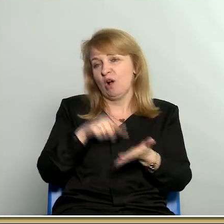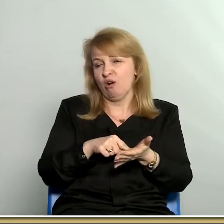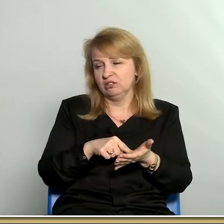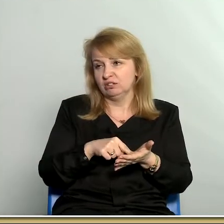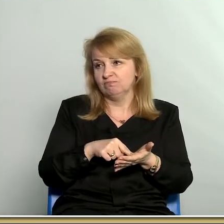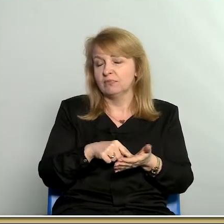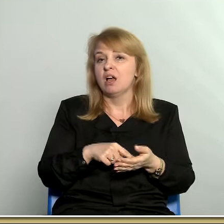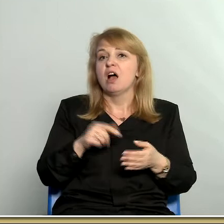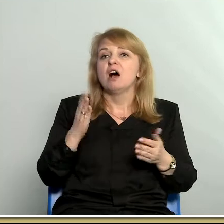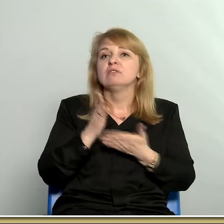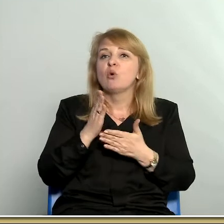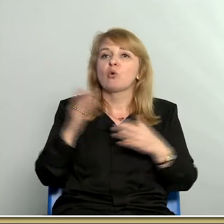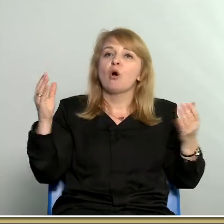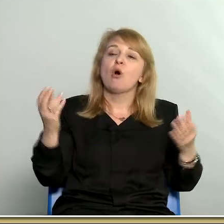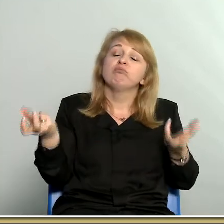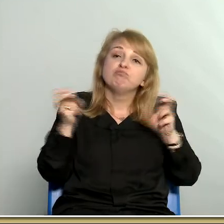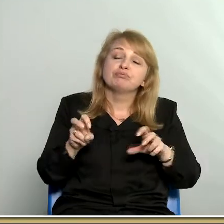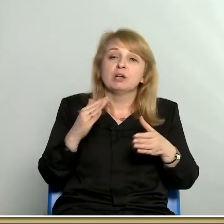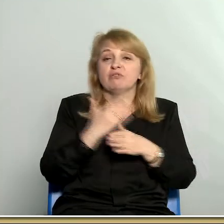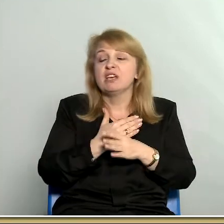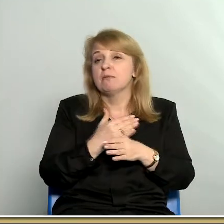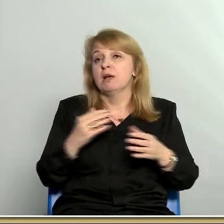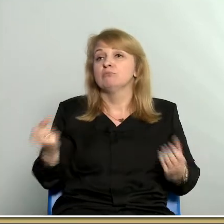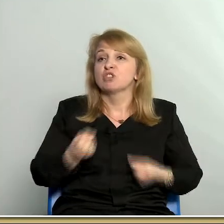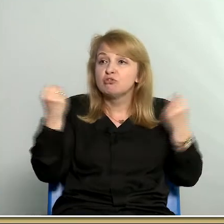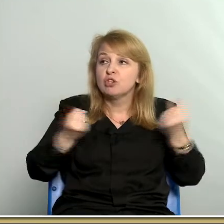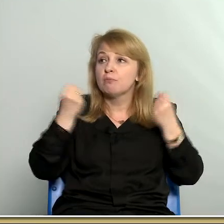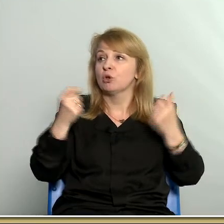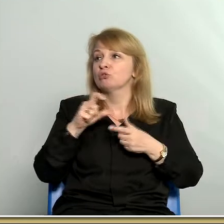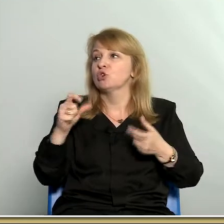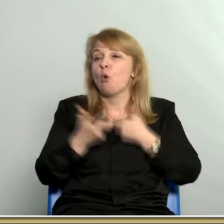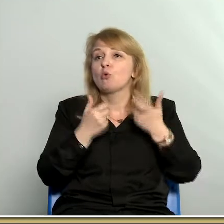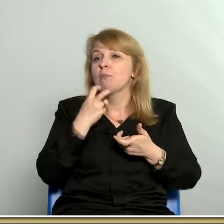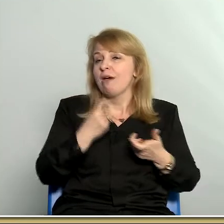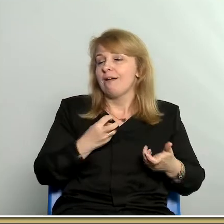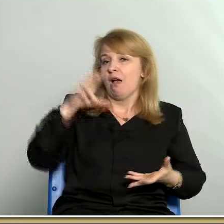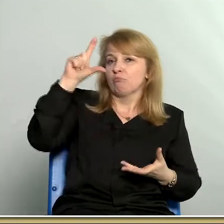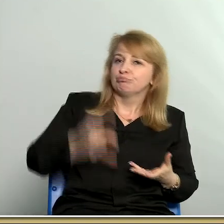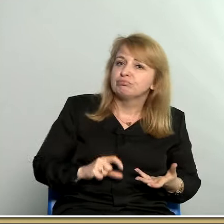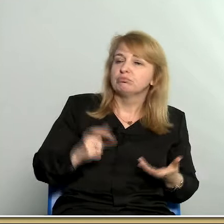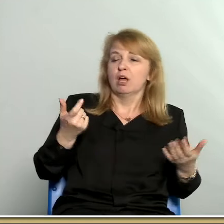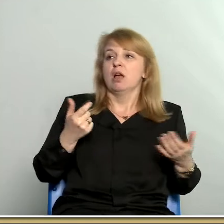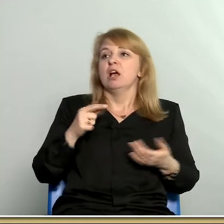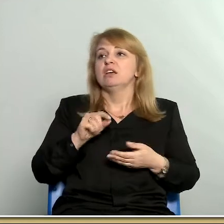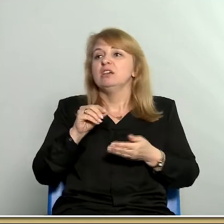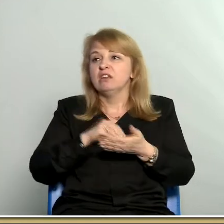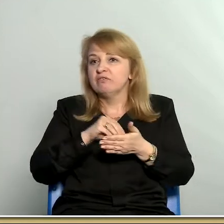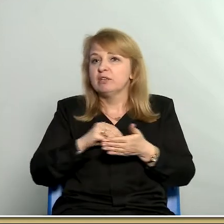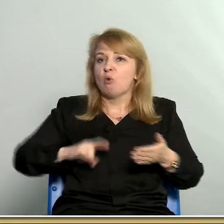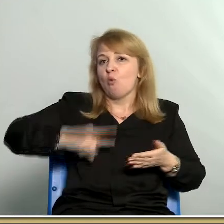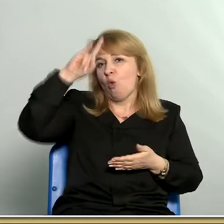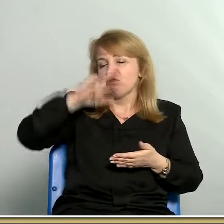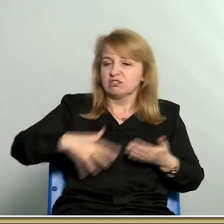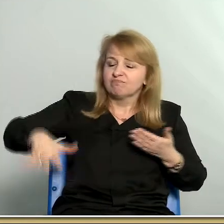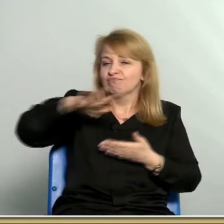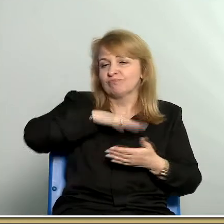myśleć pod kątem przedsiębiorczości, bądź kwestii niskoemisyjnych, czy odnawialnych źródeł energii. Internet szerokopasmowy, ta